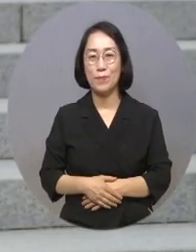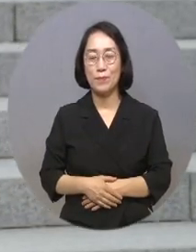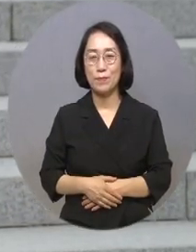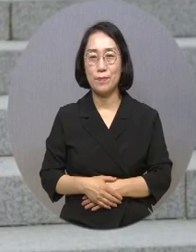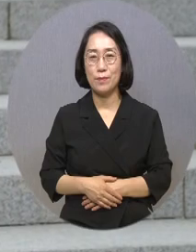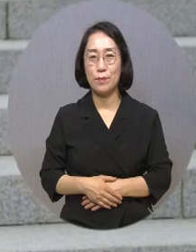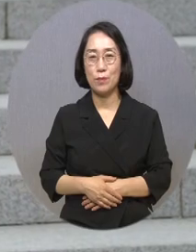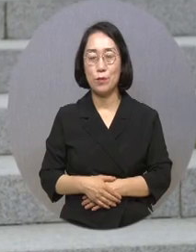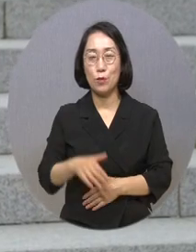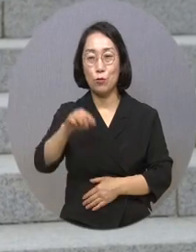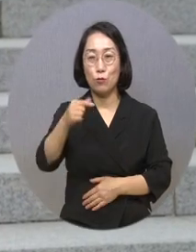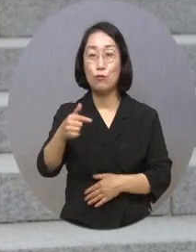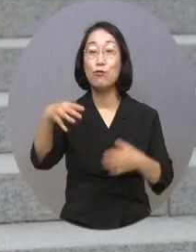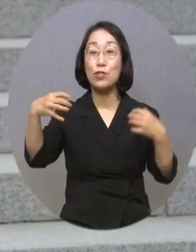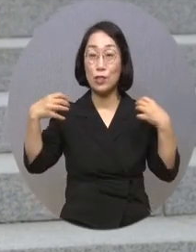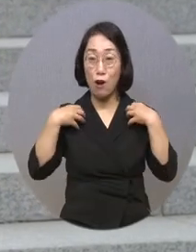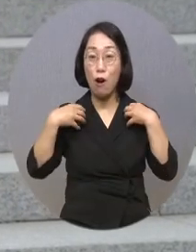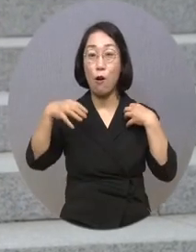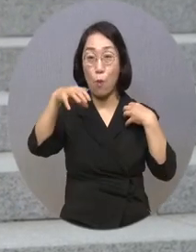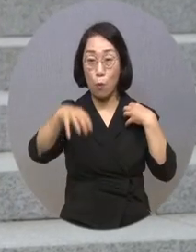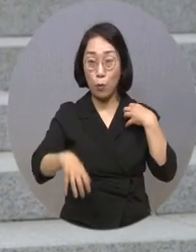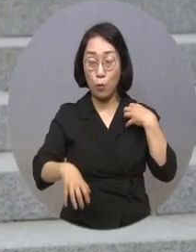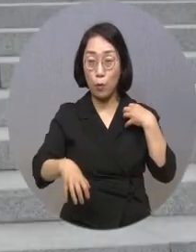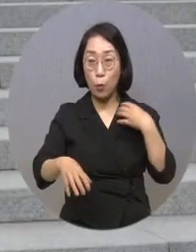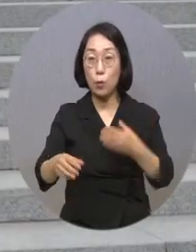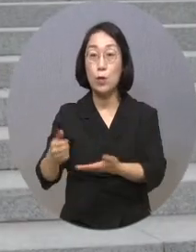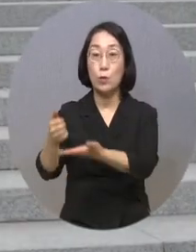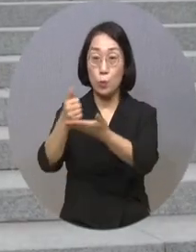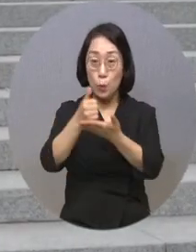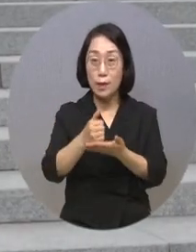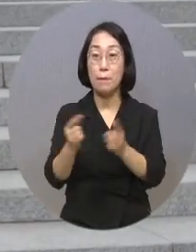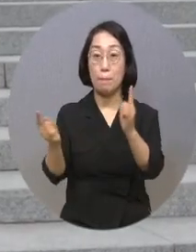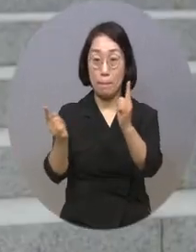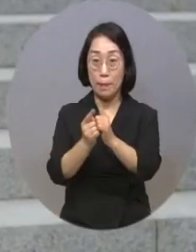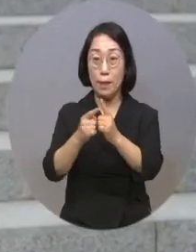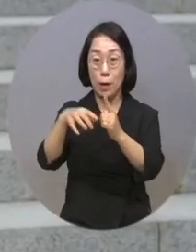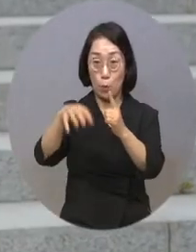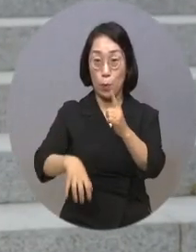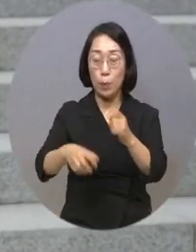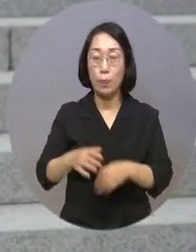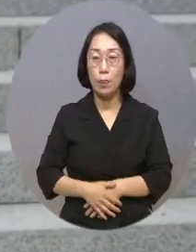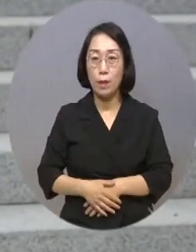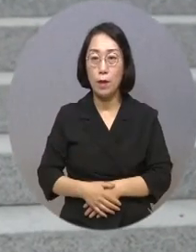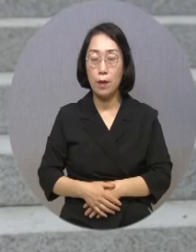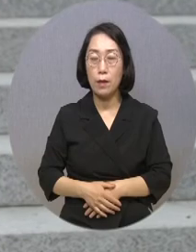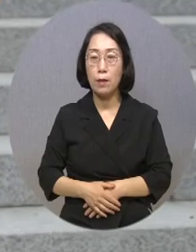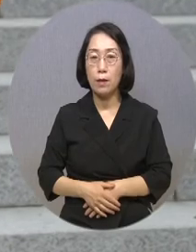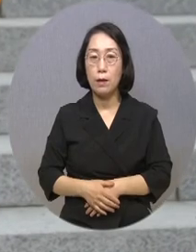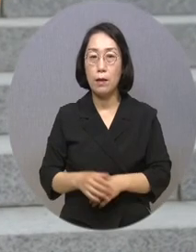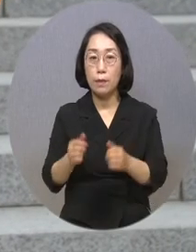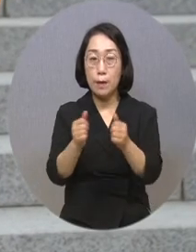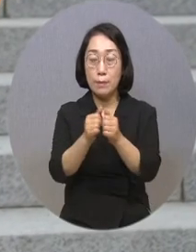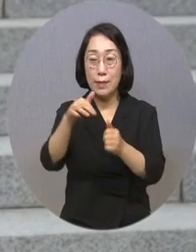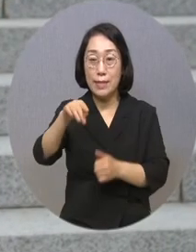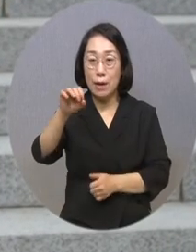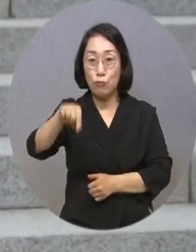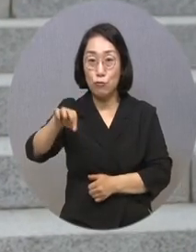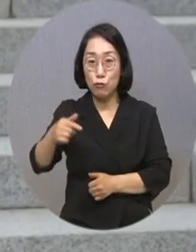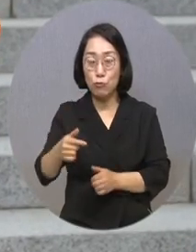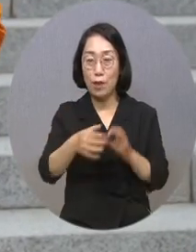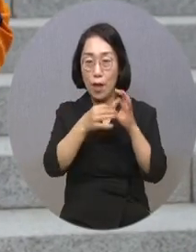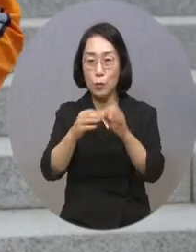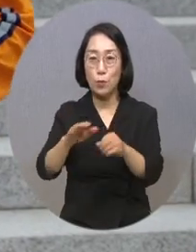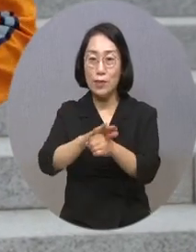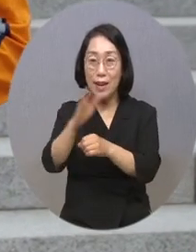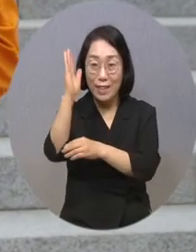무안 군청 앞에 도착했습니다. 오늘의 셀럽을 여기서 만나볼 텐데요. 벌써부터 기대가 됩니다. 이번 주도 남자 장우준의 러브스토리는 이어질 수 있을 것인지 좋을